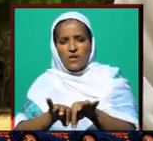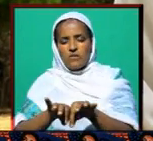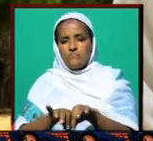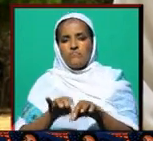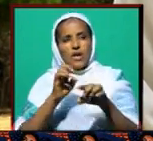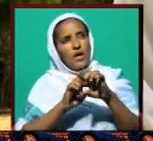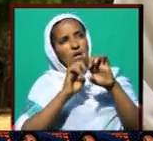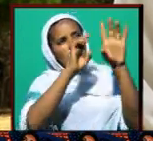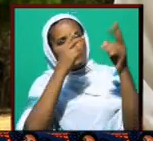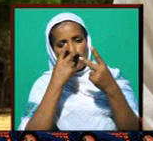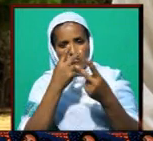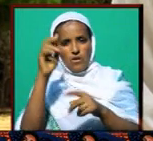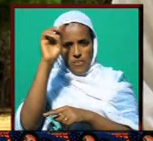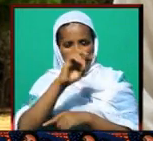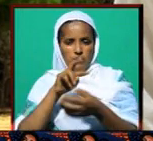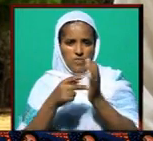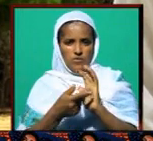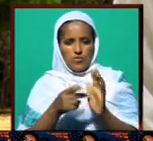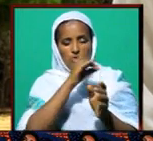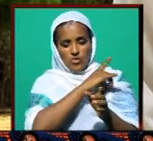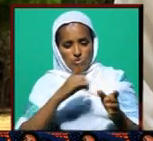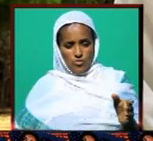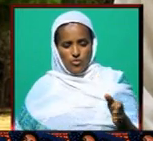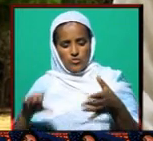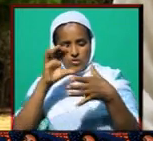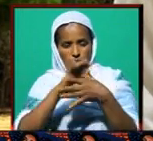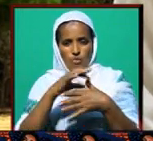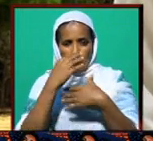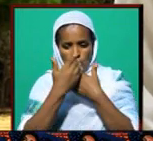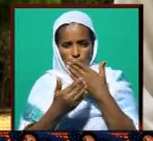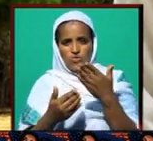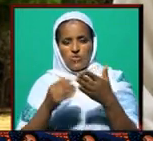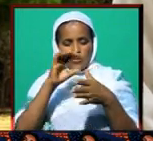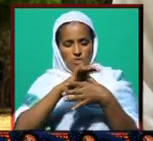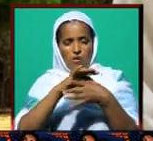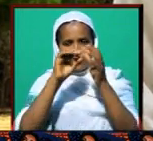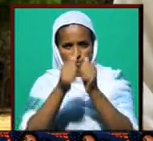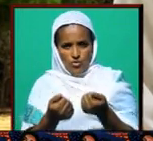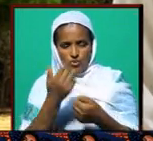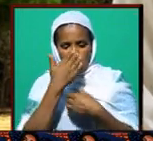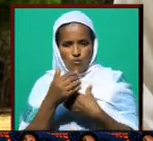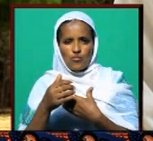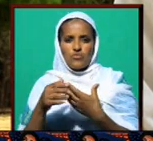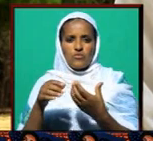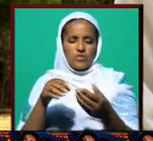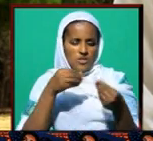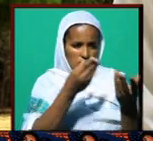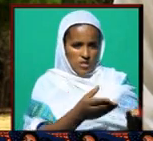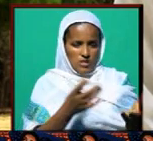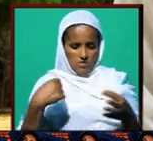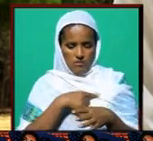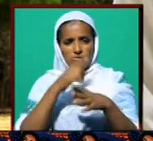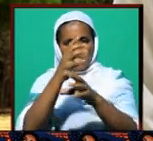ህይወት የምንኖረው ነው የሚያስፈልገው ማለት ነው። ለምን ያስፈልጋል? ለማለት ቀራኒውን ለማየት በየዕለቱ ቀራኒውን ለማየት ክርስቶስ ስጋው